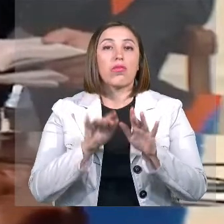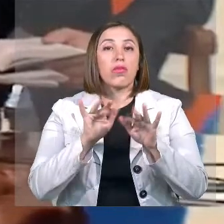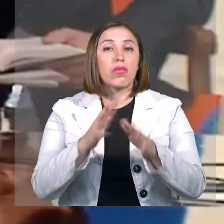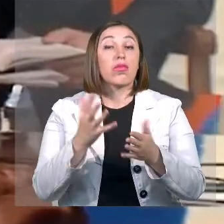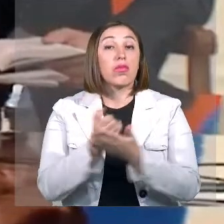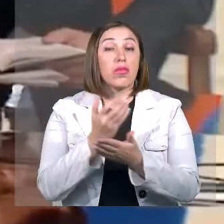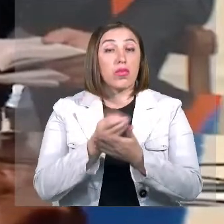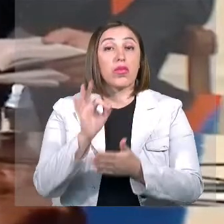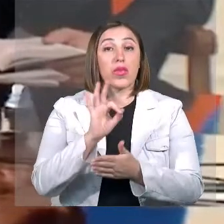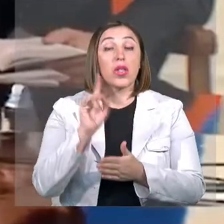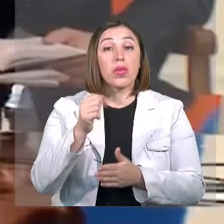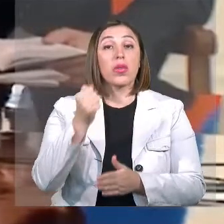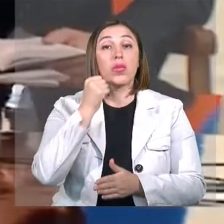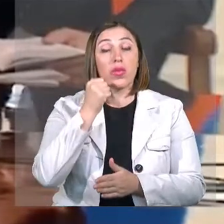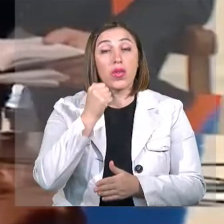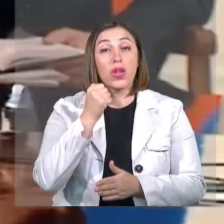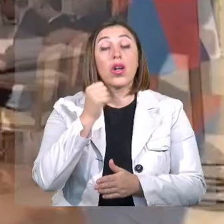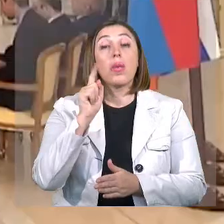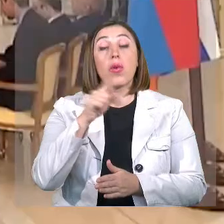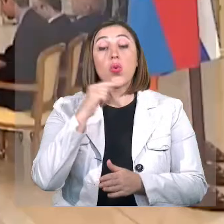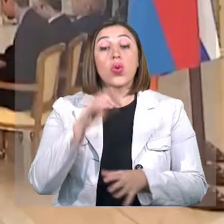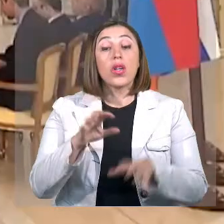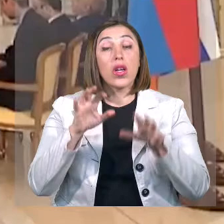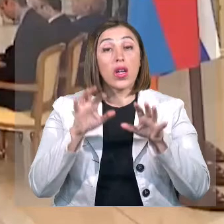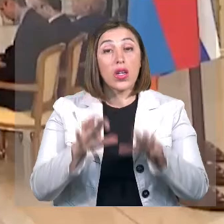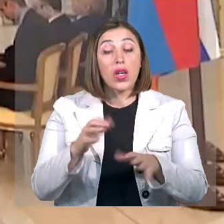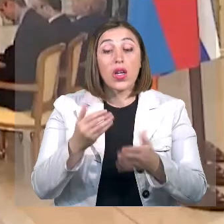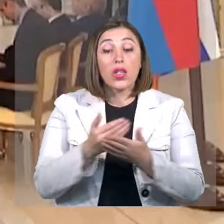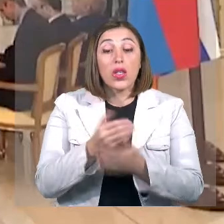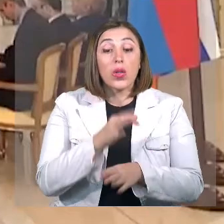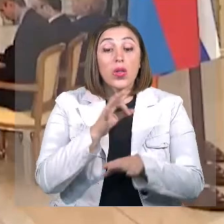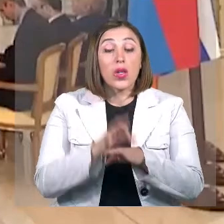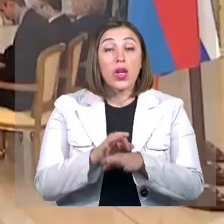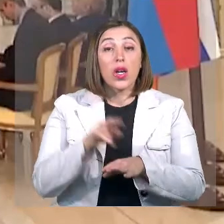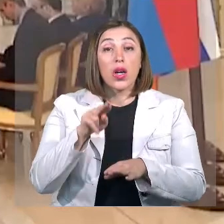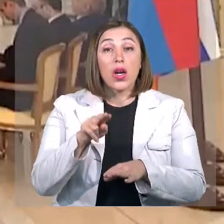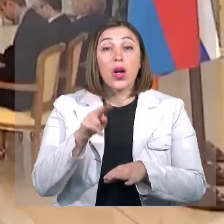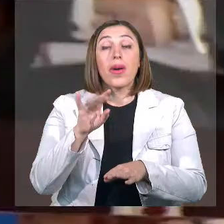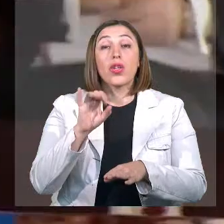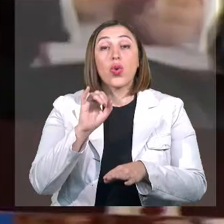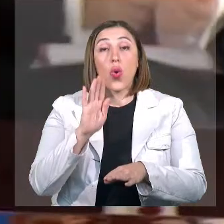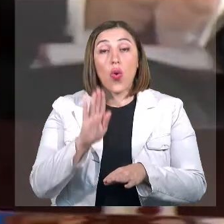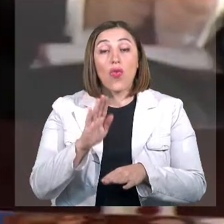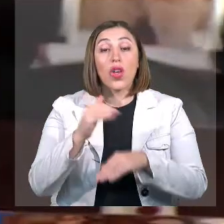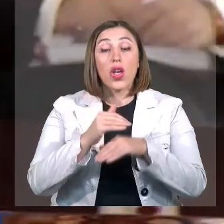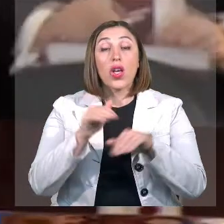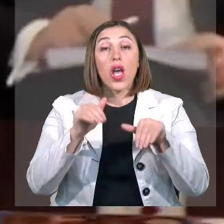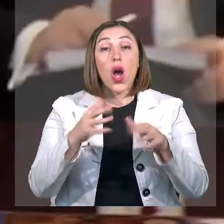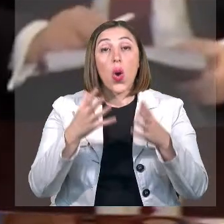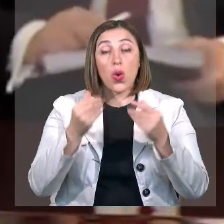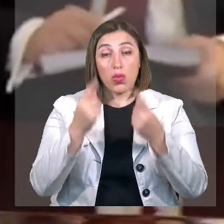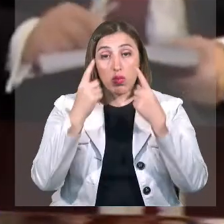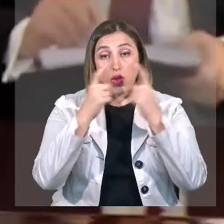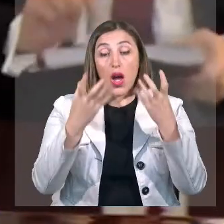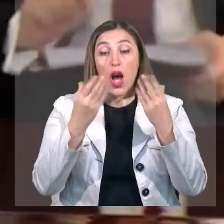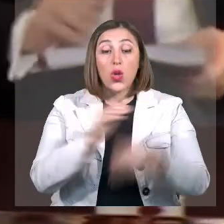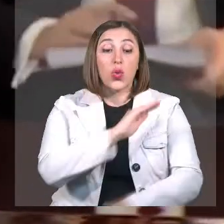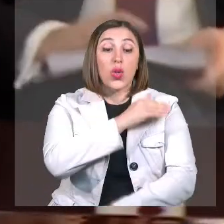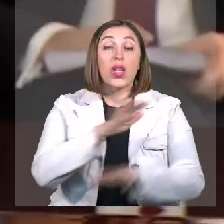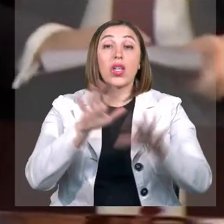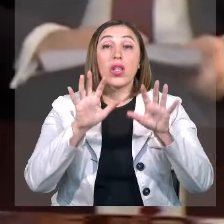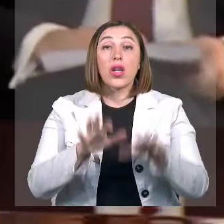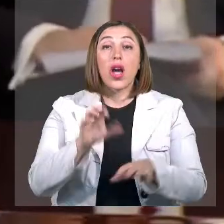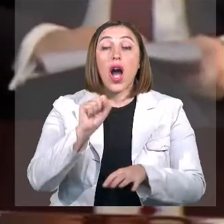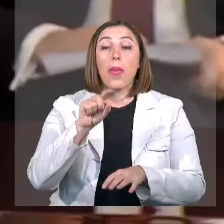Կրեմլը նախկինում չէր բացառել, բայց Ռուսաստանի նախագահի խոսնակ Դմիտրի Պեսկովը կիրակի հայտնեց, որ այսօր Սանկտ Պետերբուրգում մեկնարկող ԱՊՀ